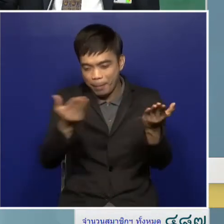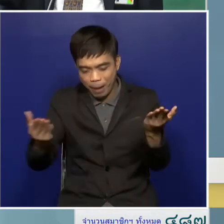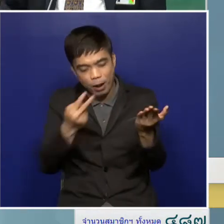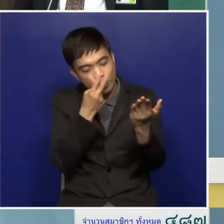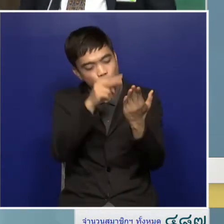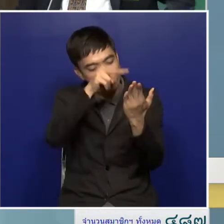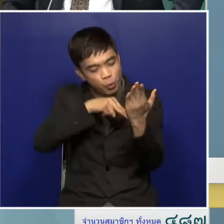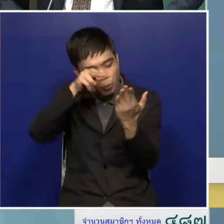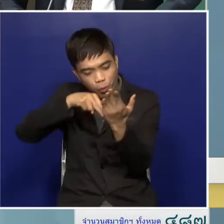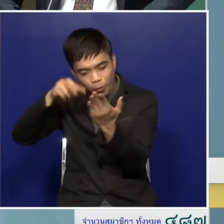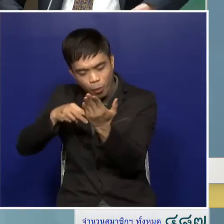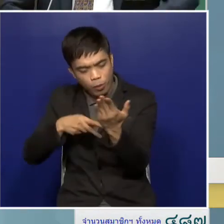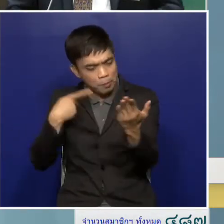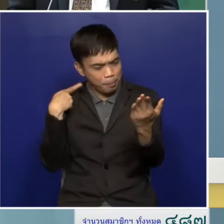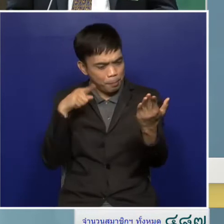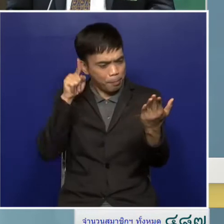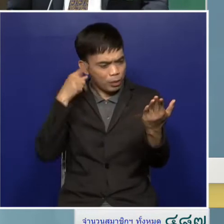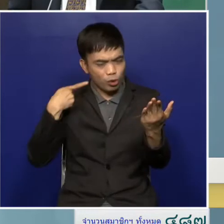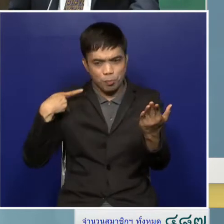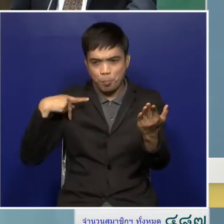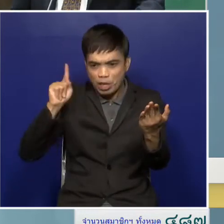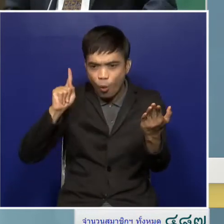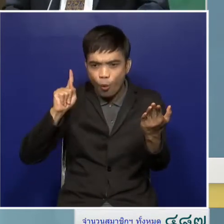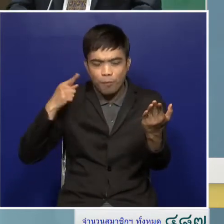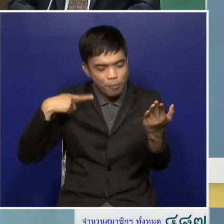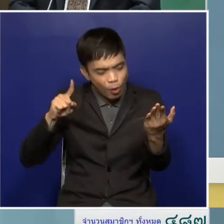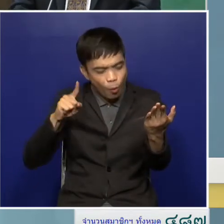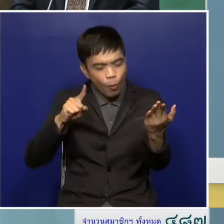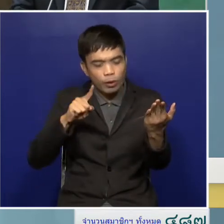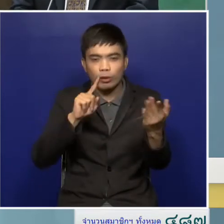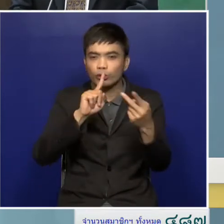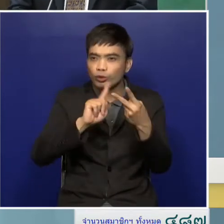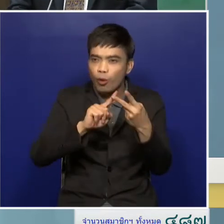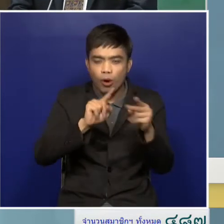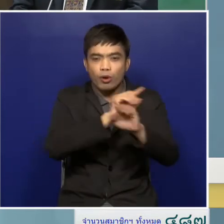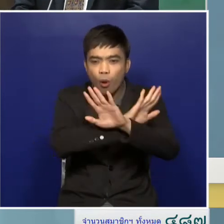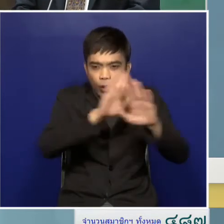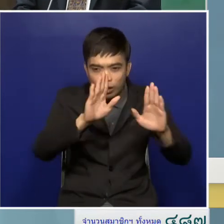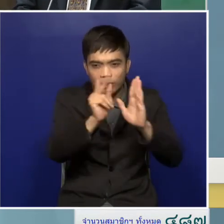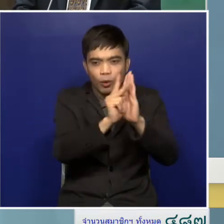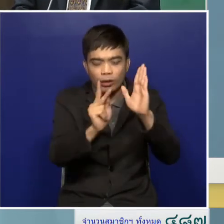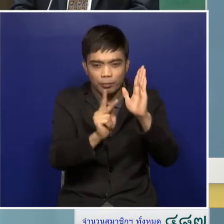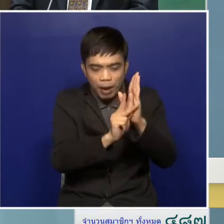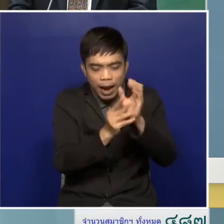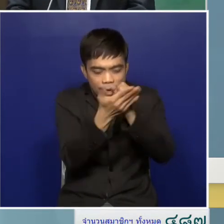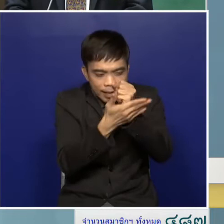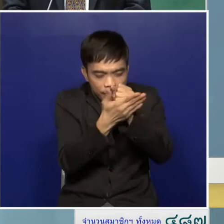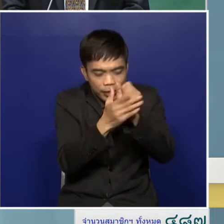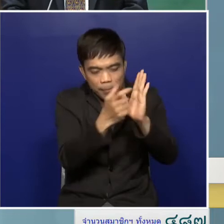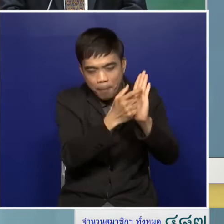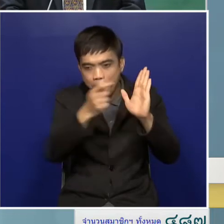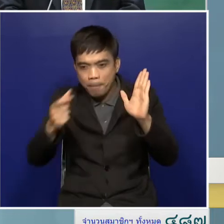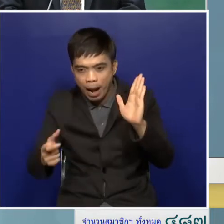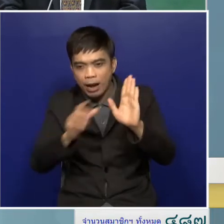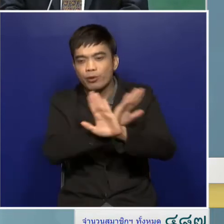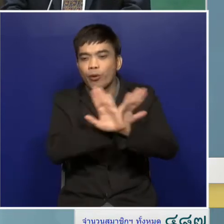พูดถึงเรื่องของประโยชน์เรื่องของการยกเลิกออกจากพระราชบัญญัติยาเสพติดให้โทษของผู้การ